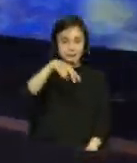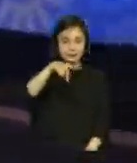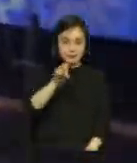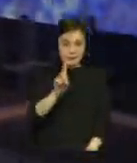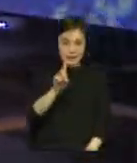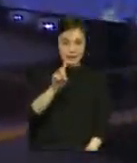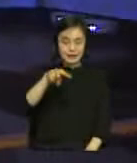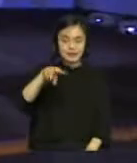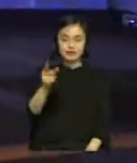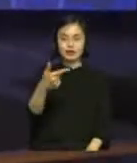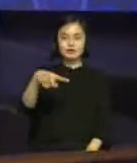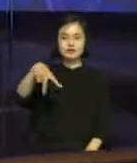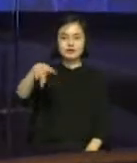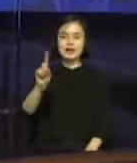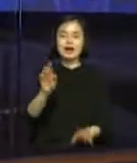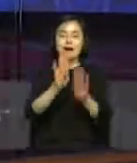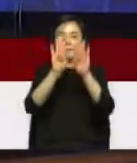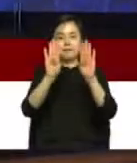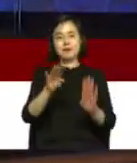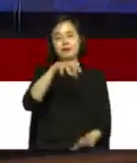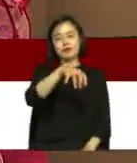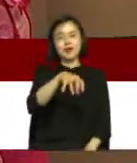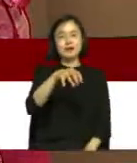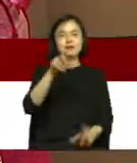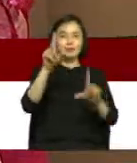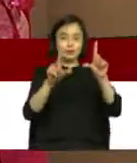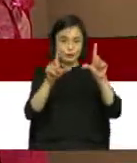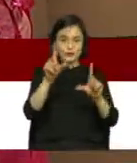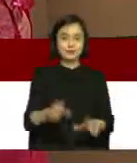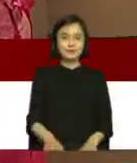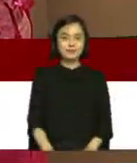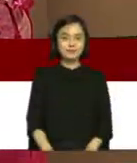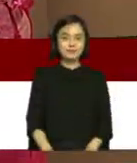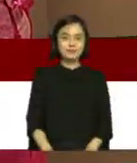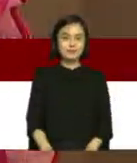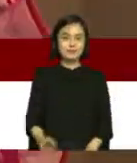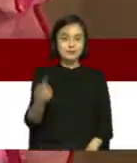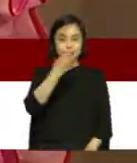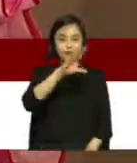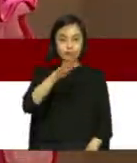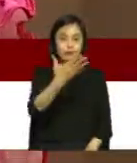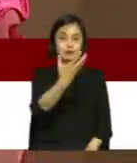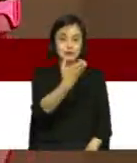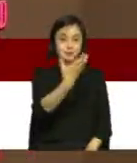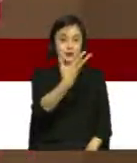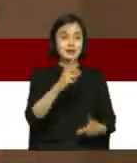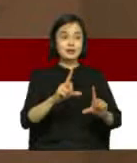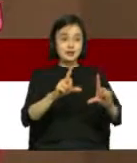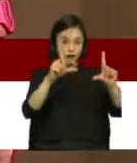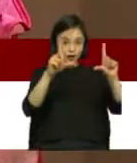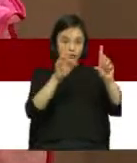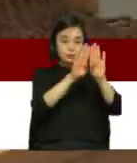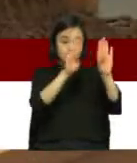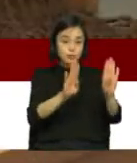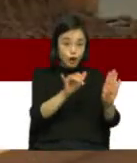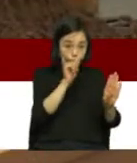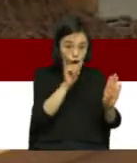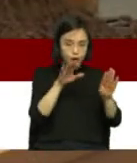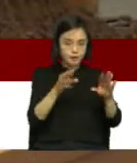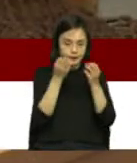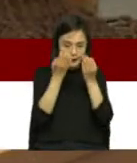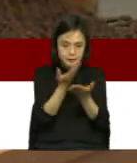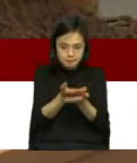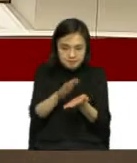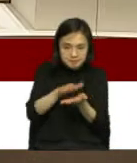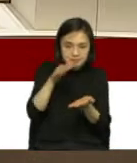모습입니다 1980년대 후반 전시관으로 설립돼 떤 것이 두 번의 공사를 거치면서 올해 상반기에